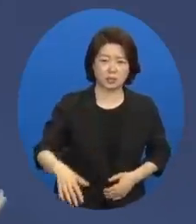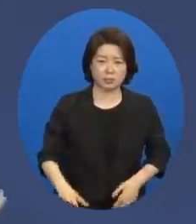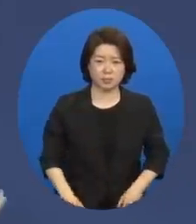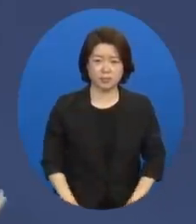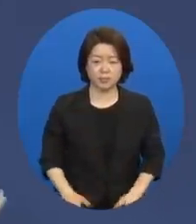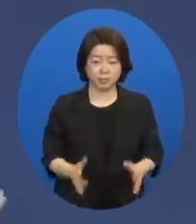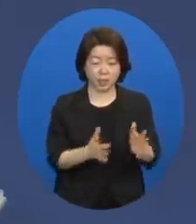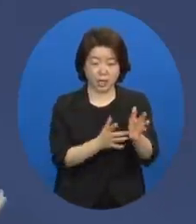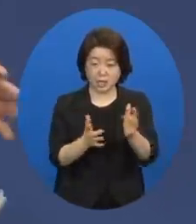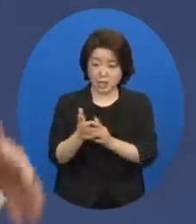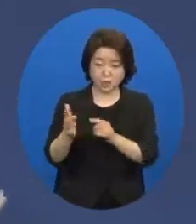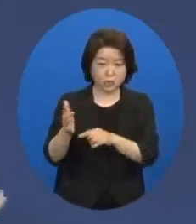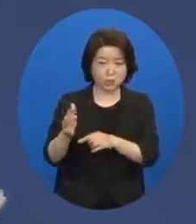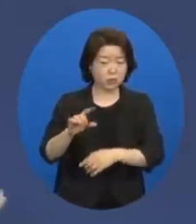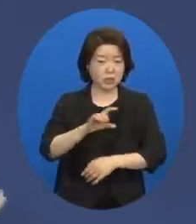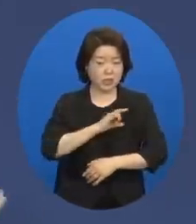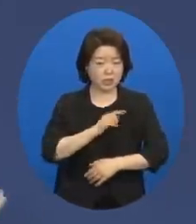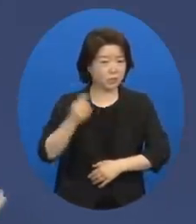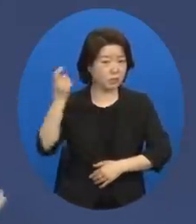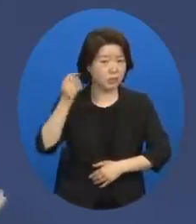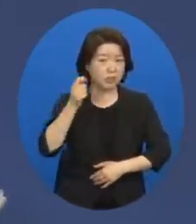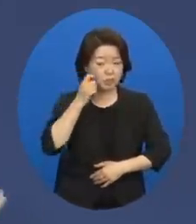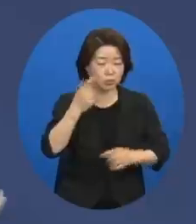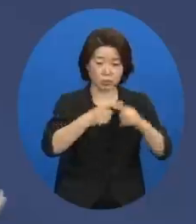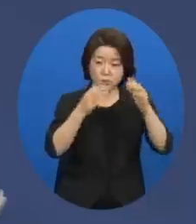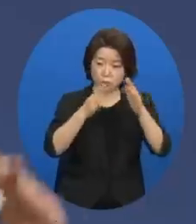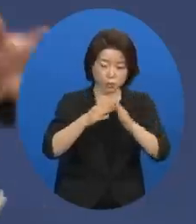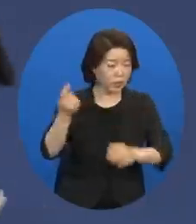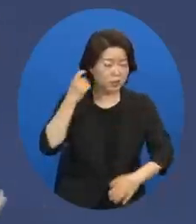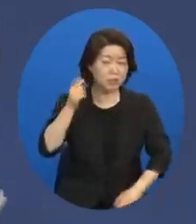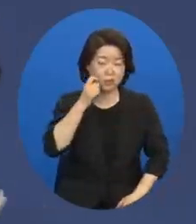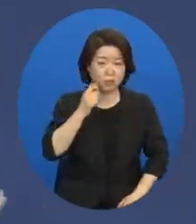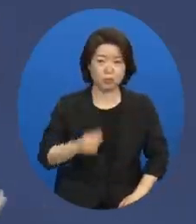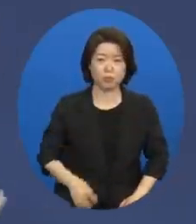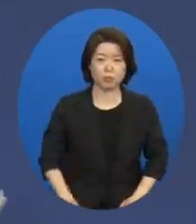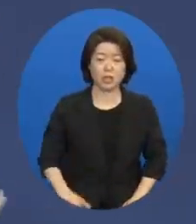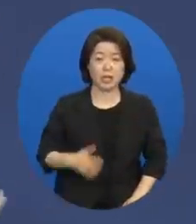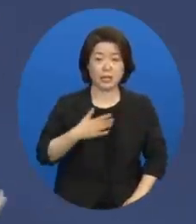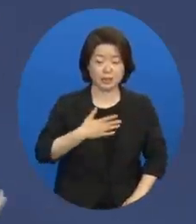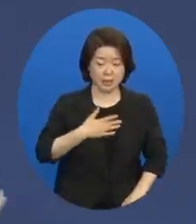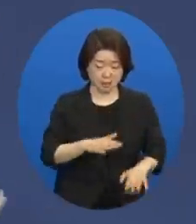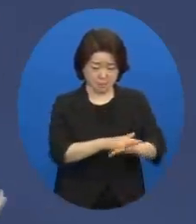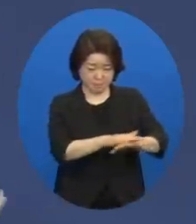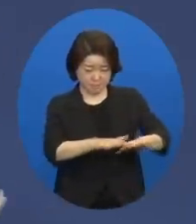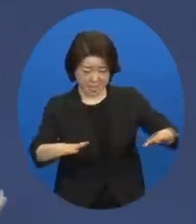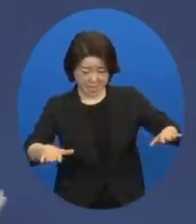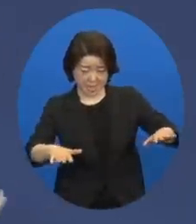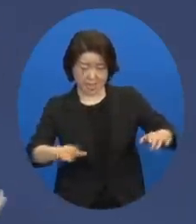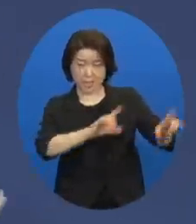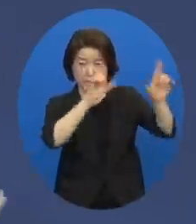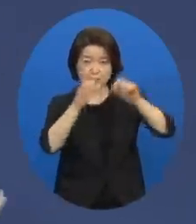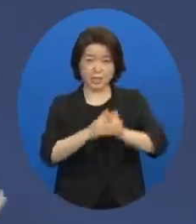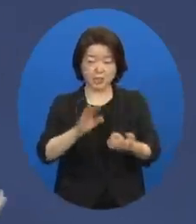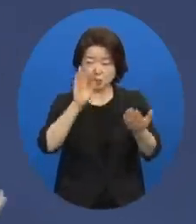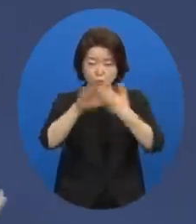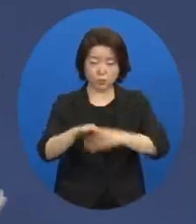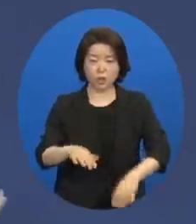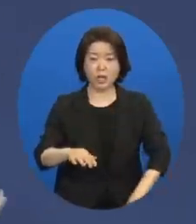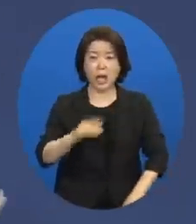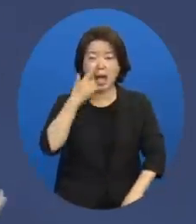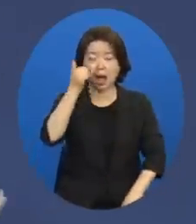예수 예자도 못 들어봤고 교회 교자도 못 들어봤으니까. 여러분 제가 밑바닥 인생을 그 후로 아버지가 한 푼도 안